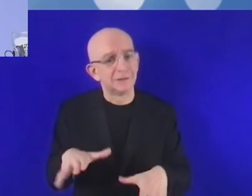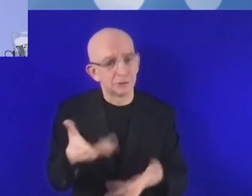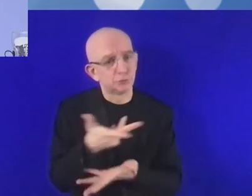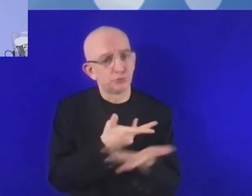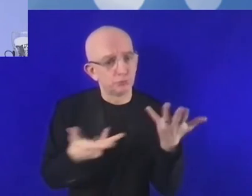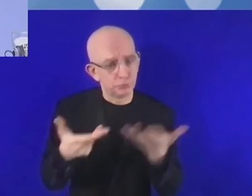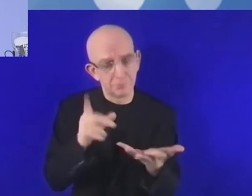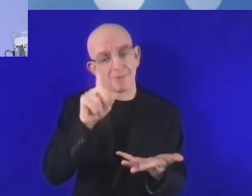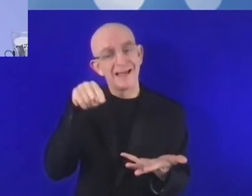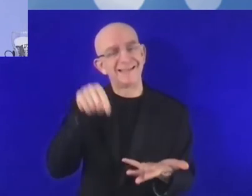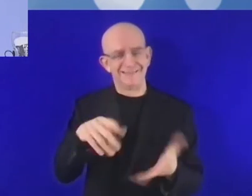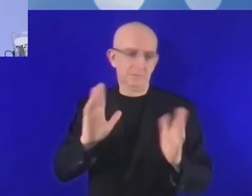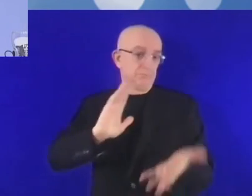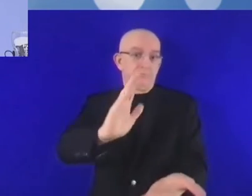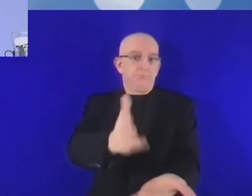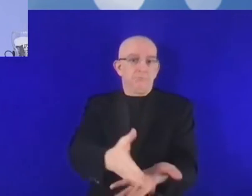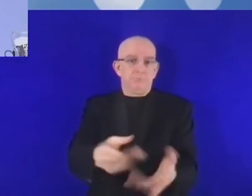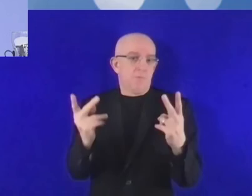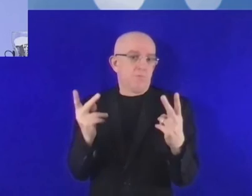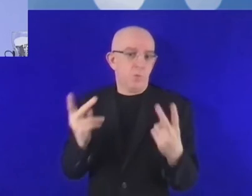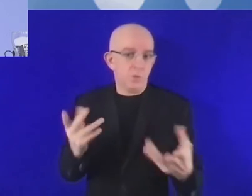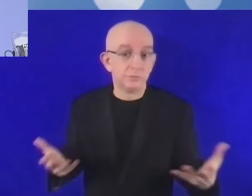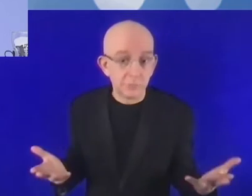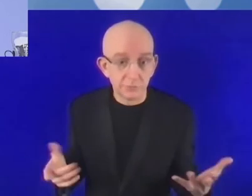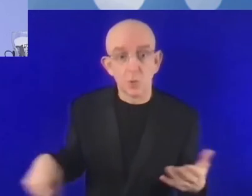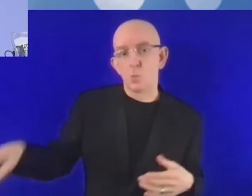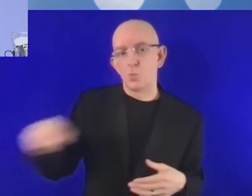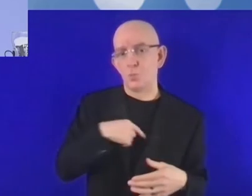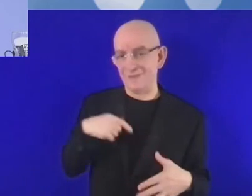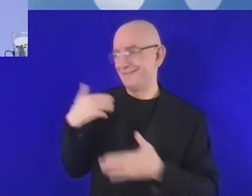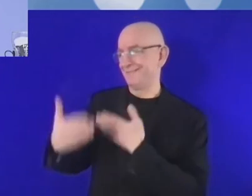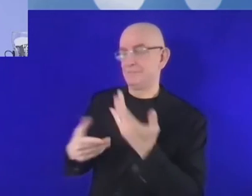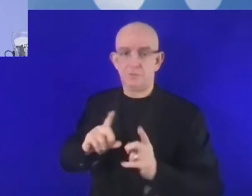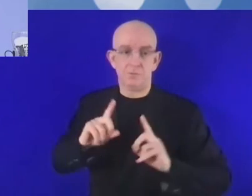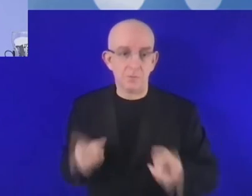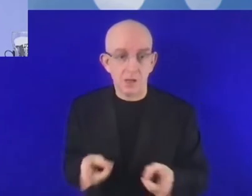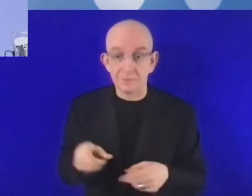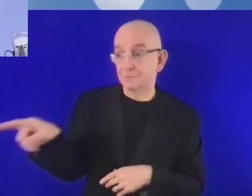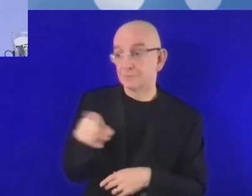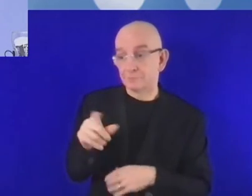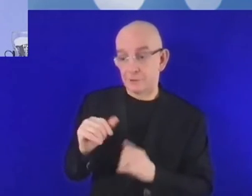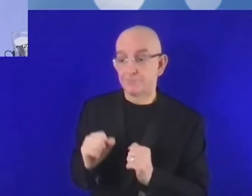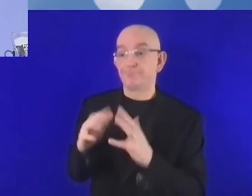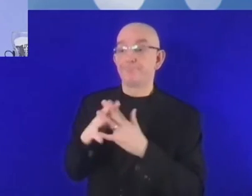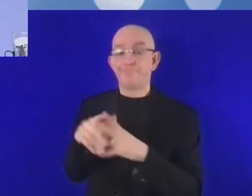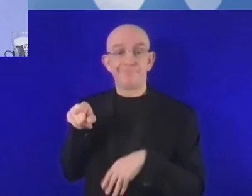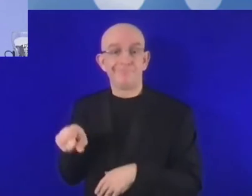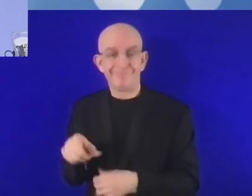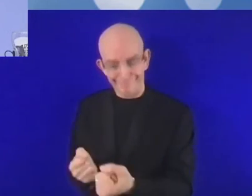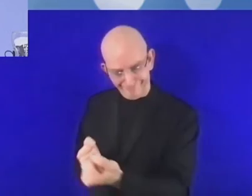могу высказаться. То, что было сказано, для меня очень важно, а именно стартапы и малые и средние